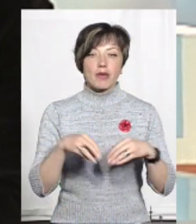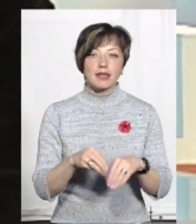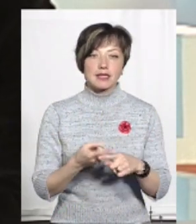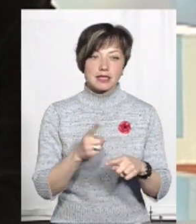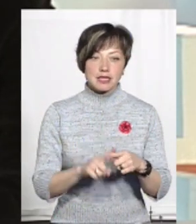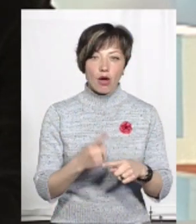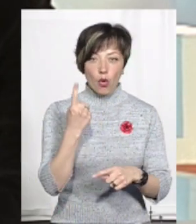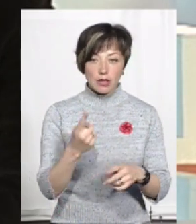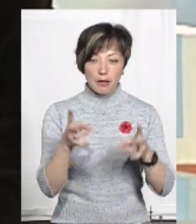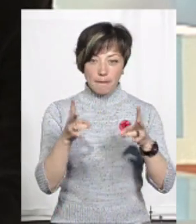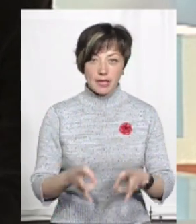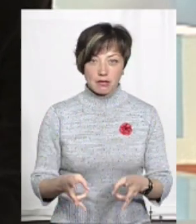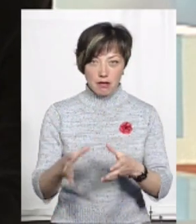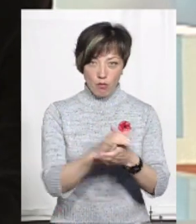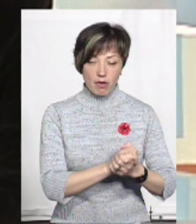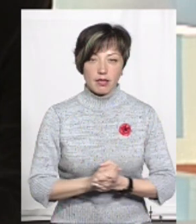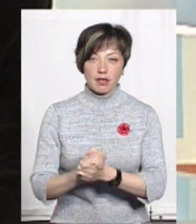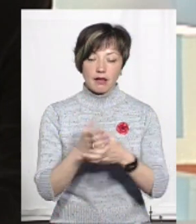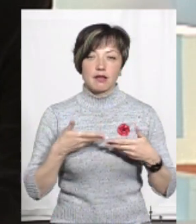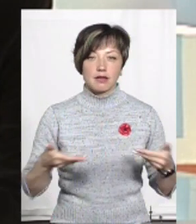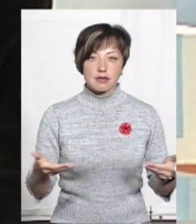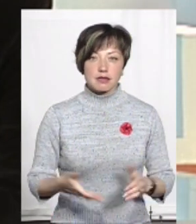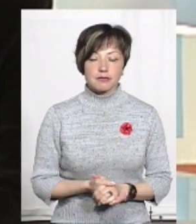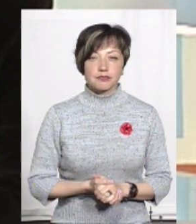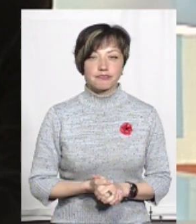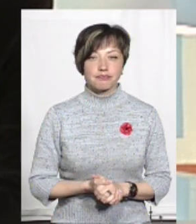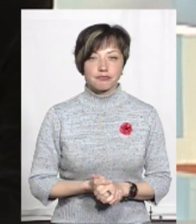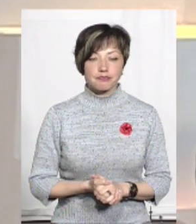Об'єднання – це є одна біда, яка нас об'єднала.